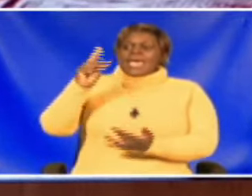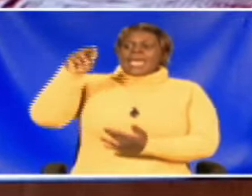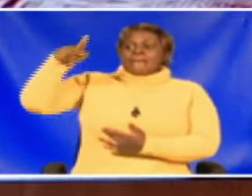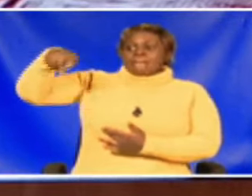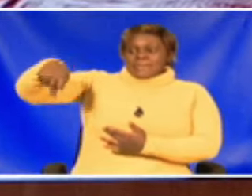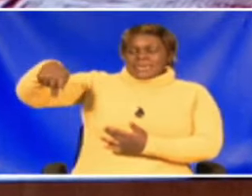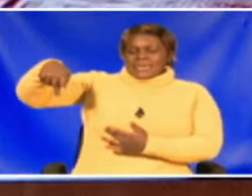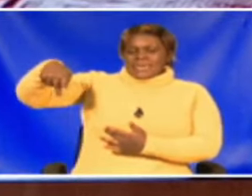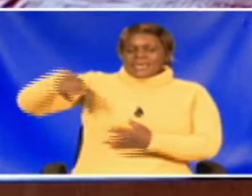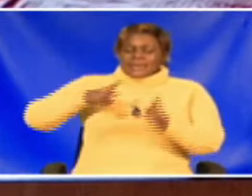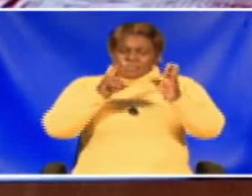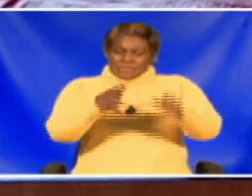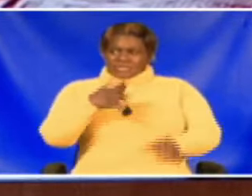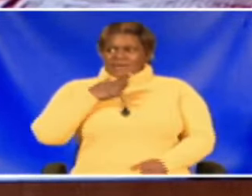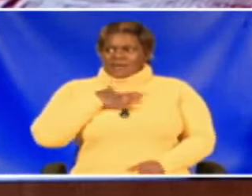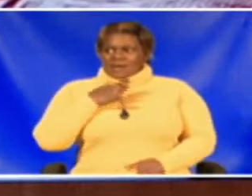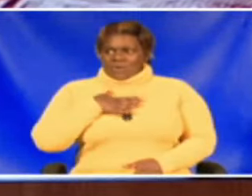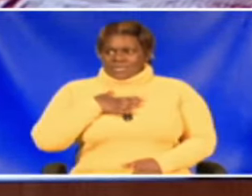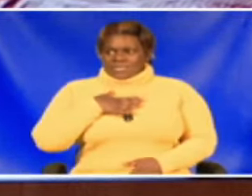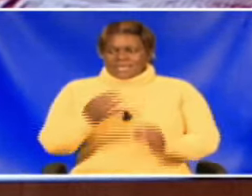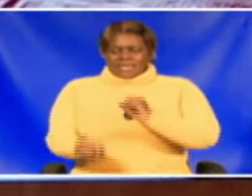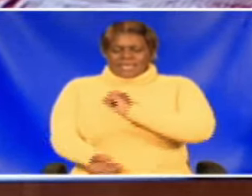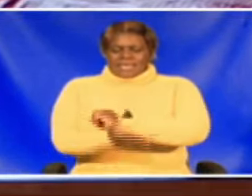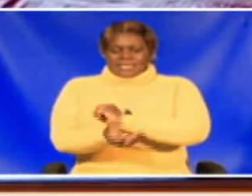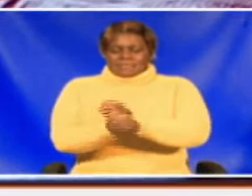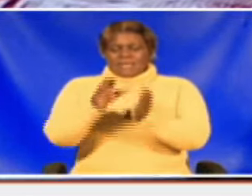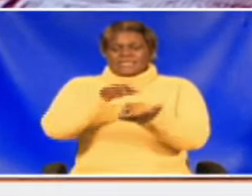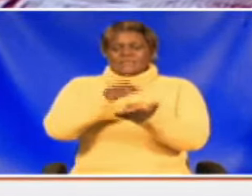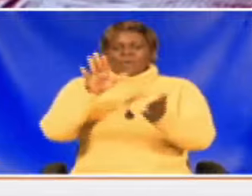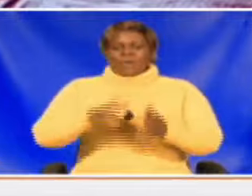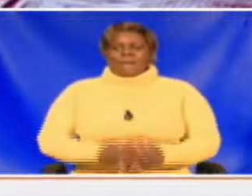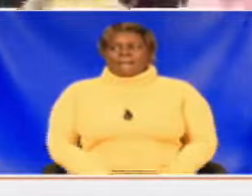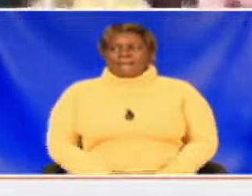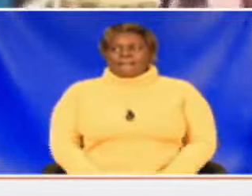humo. Clement Masombo anaarifu.